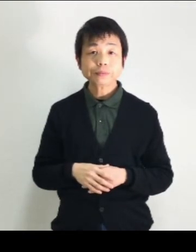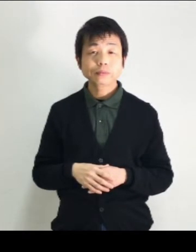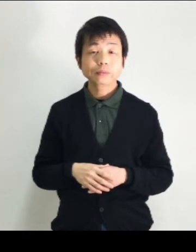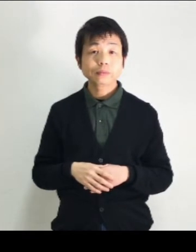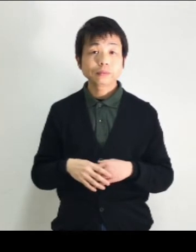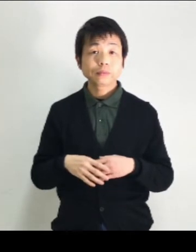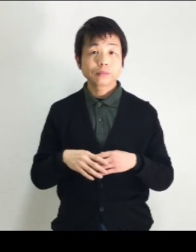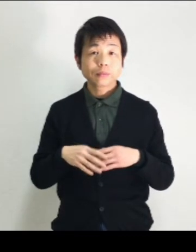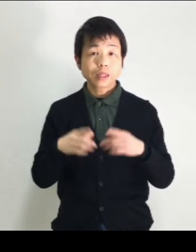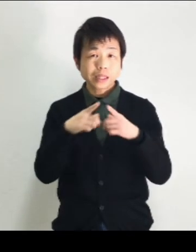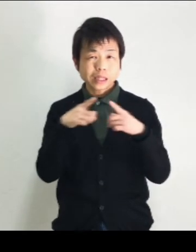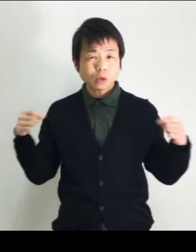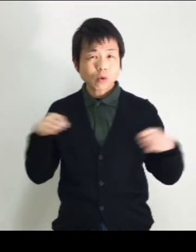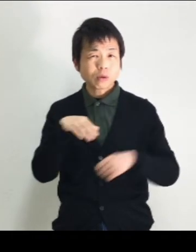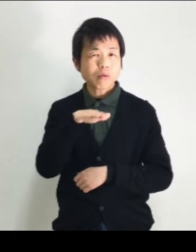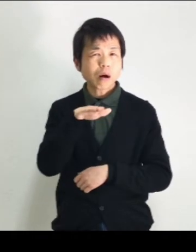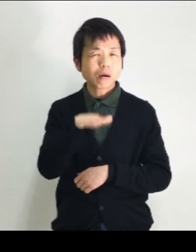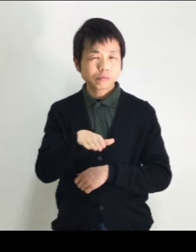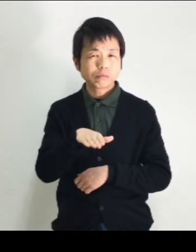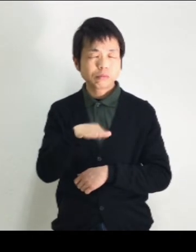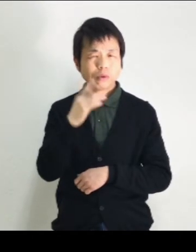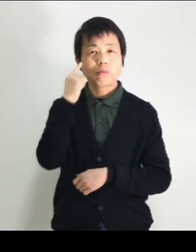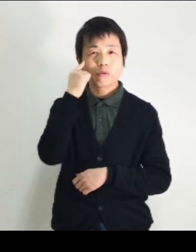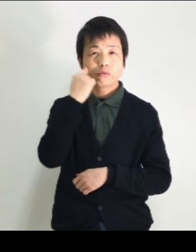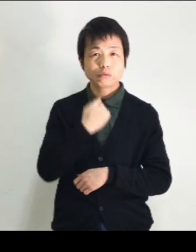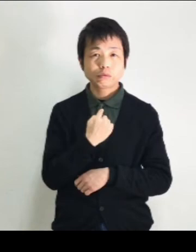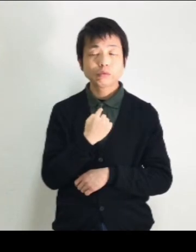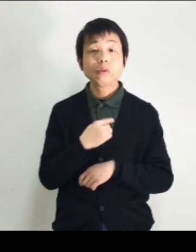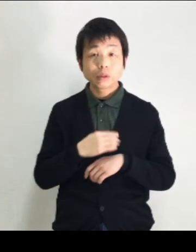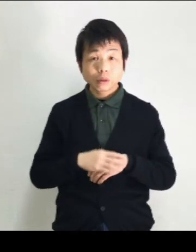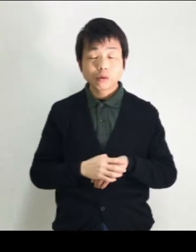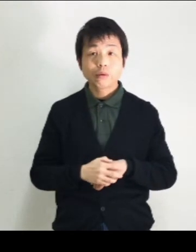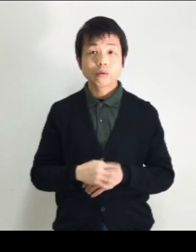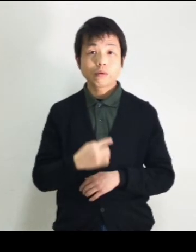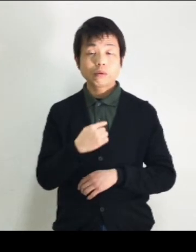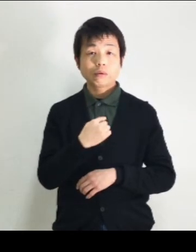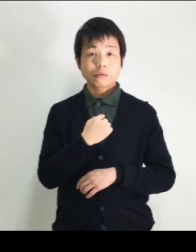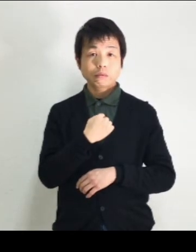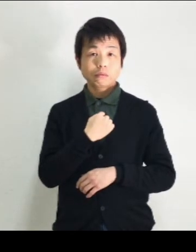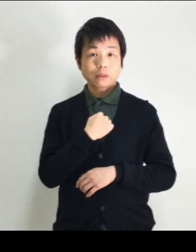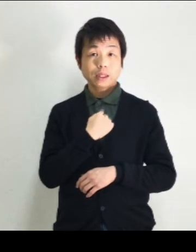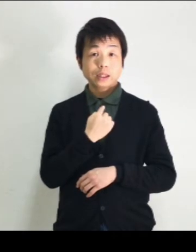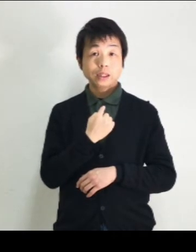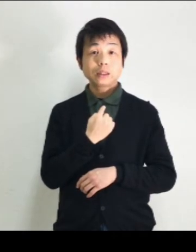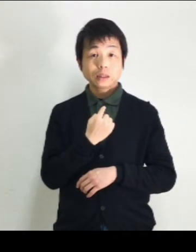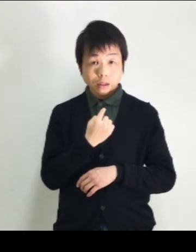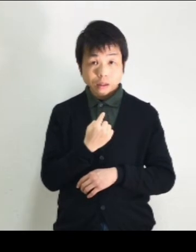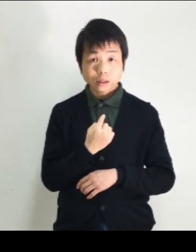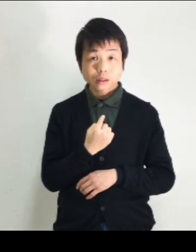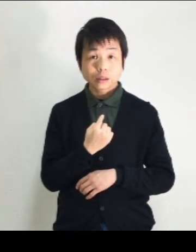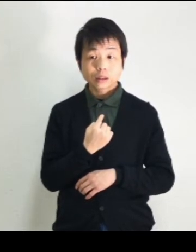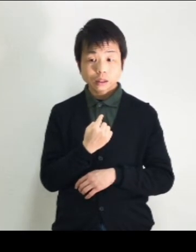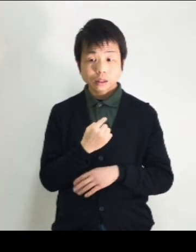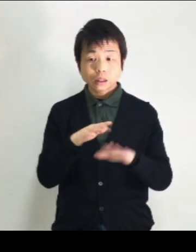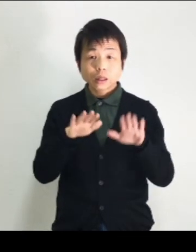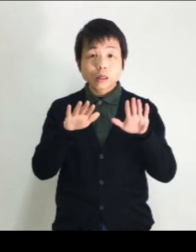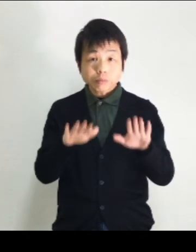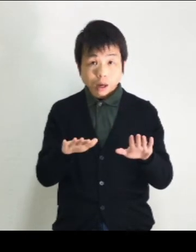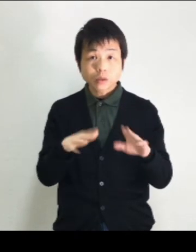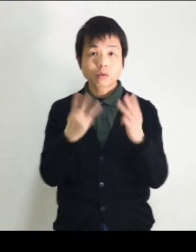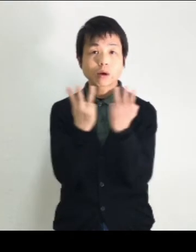すごく実情だと思うんですけれども、私これだけの数字がアメリカである